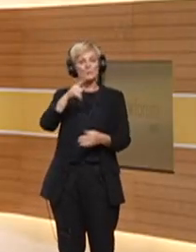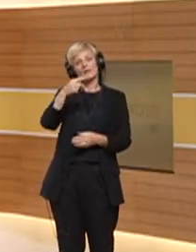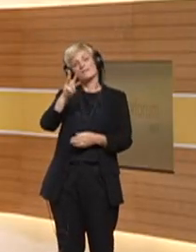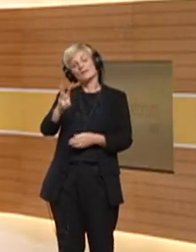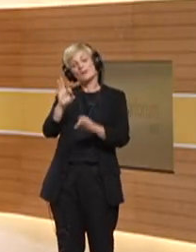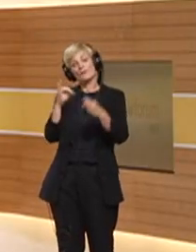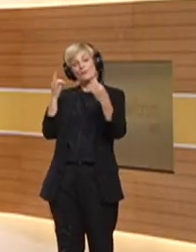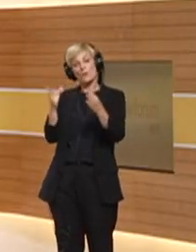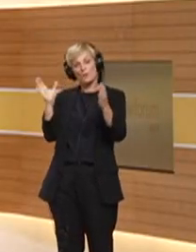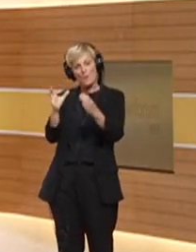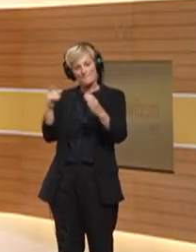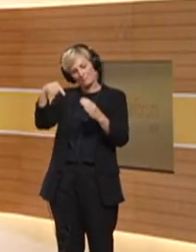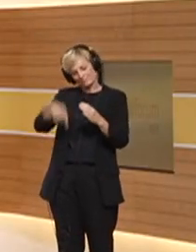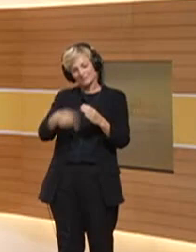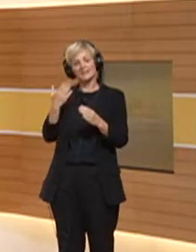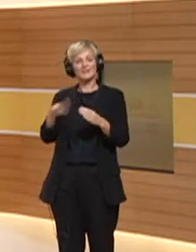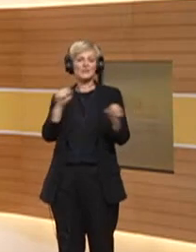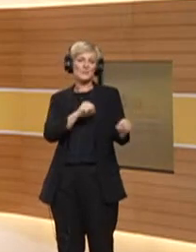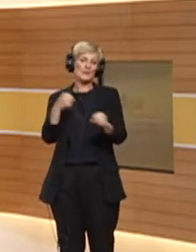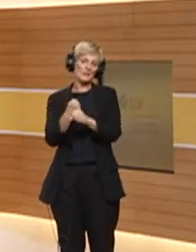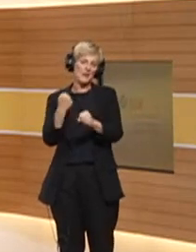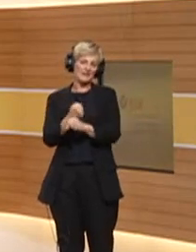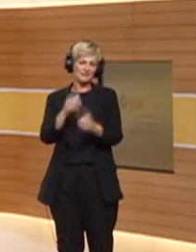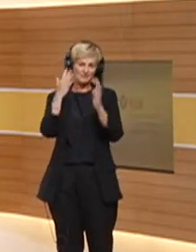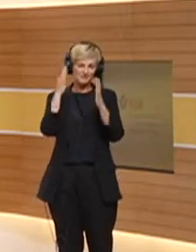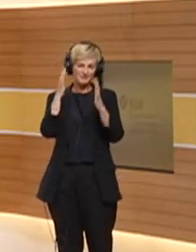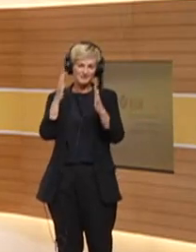dass sie dieses Podium